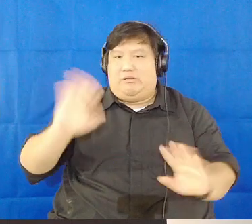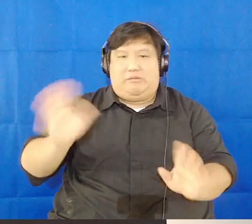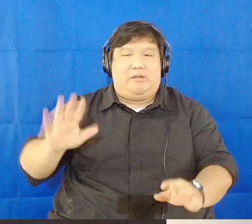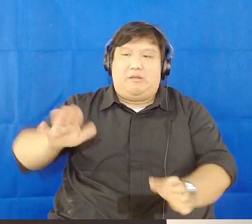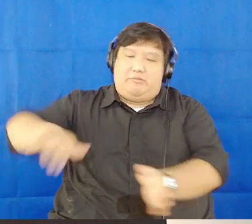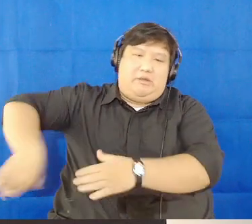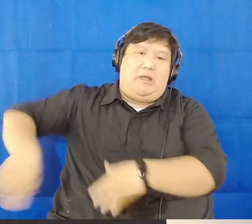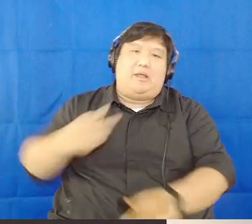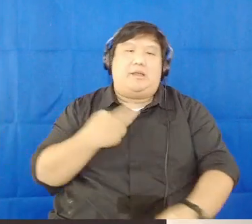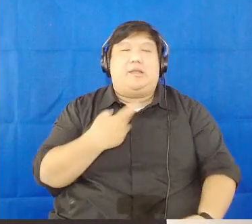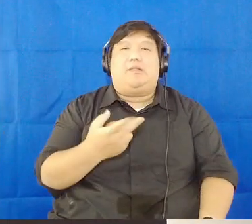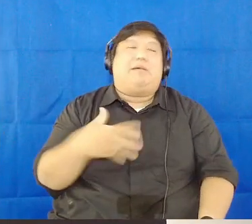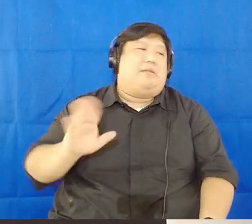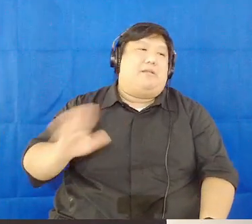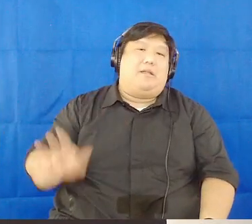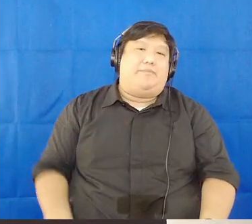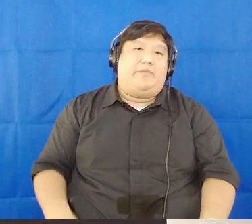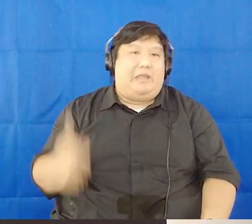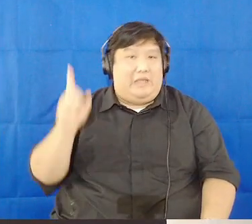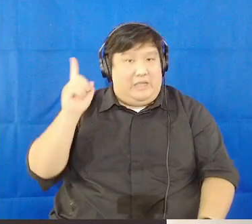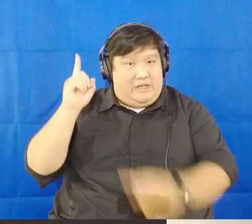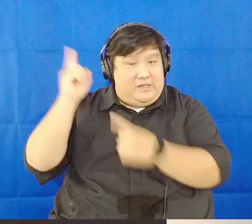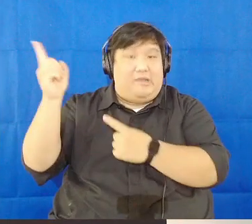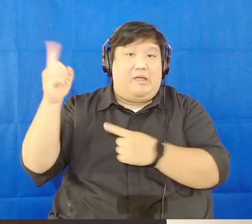menganugerahkan rohnya, ia sendiri tetap hadir.